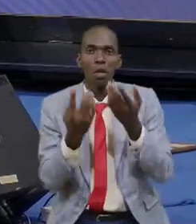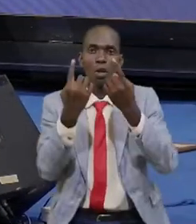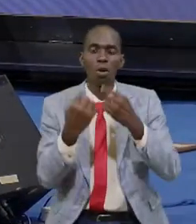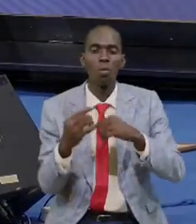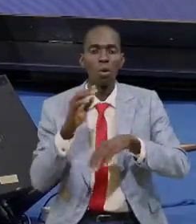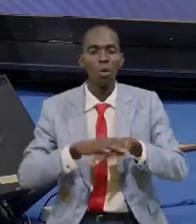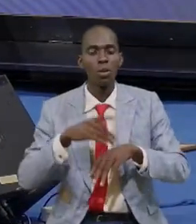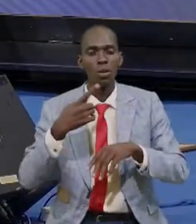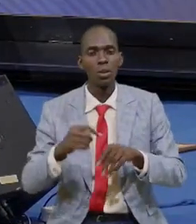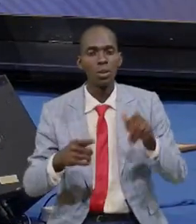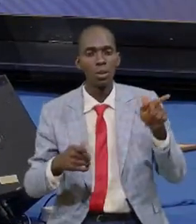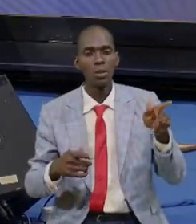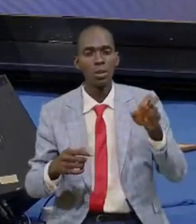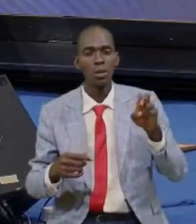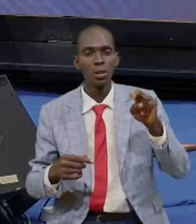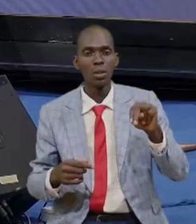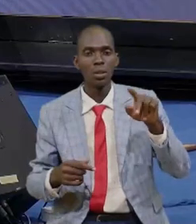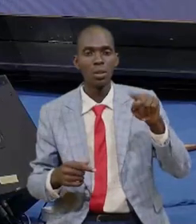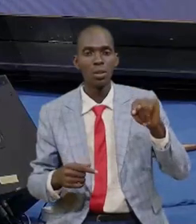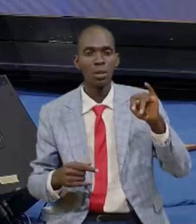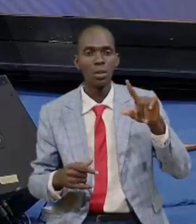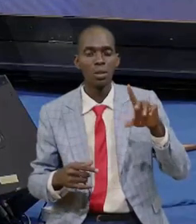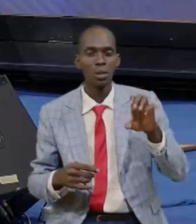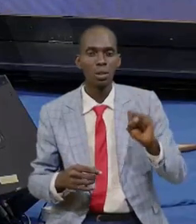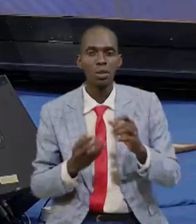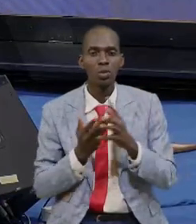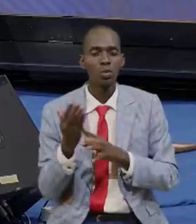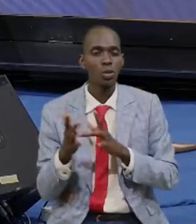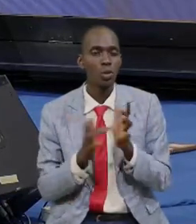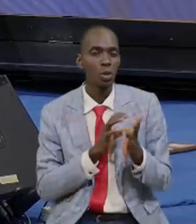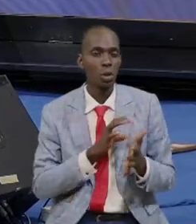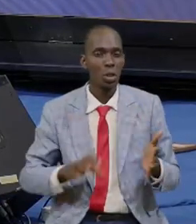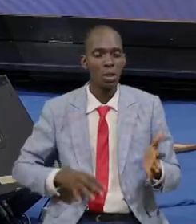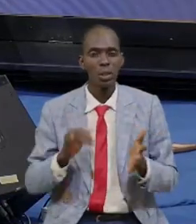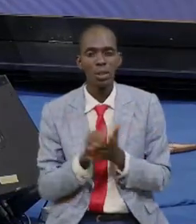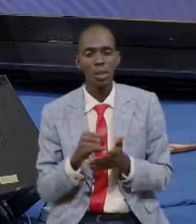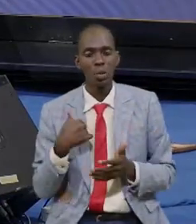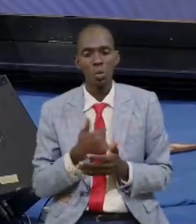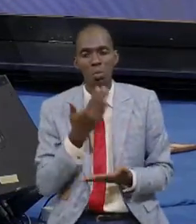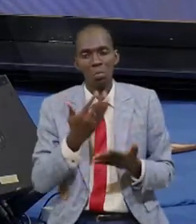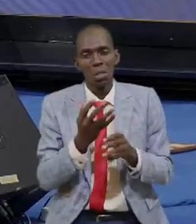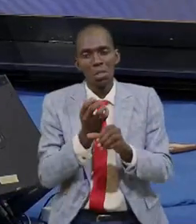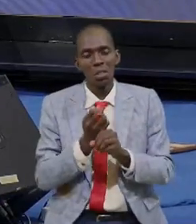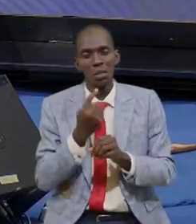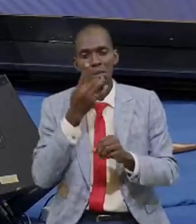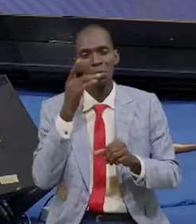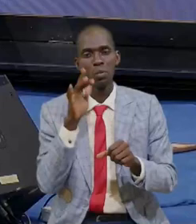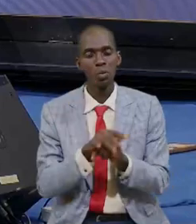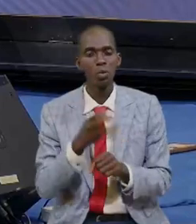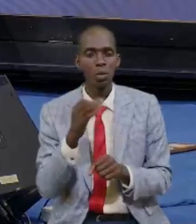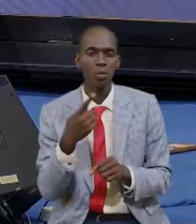les païens son accomplissement en Jésus-Christ. Et que nous reçussions par la